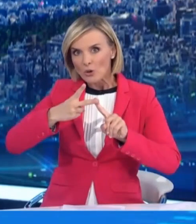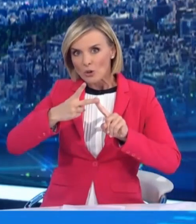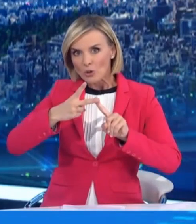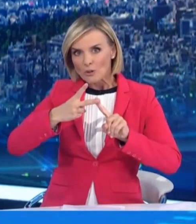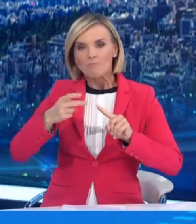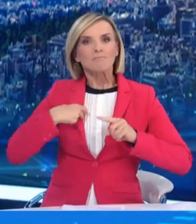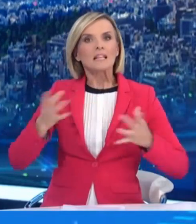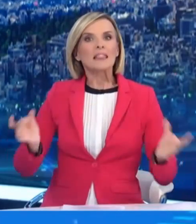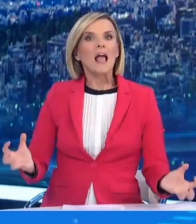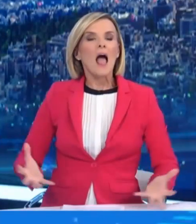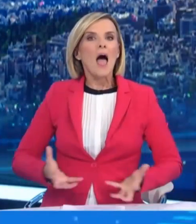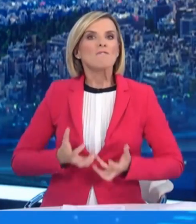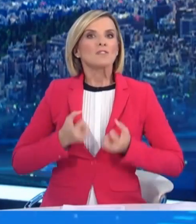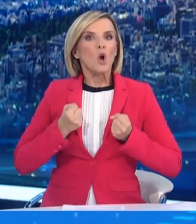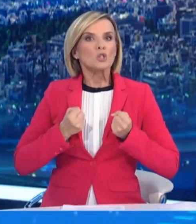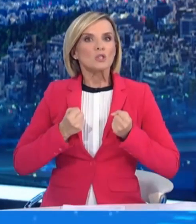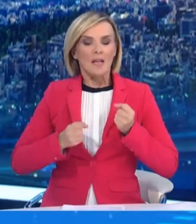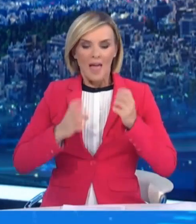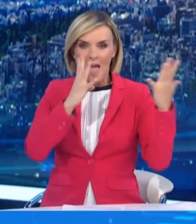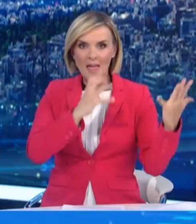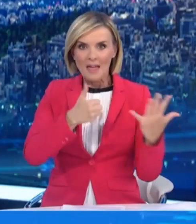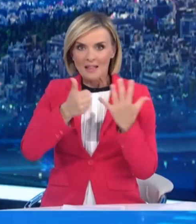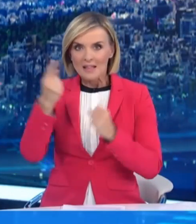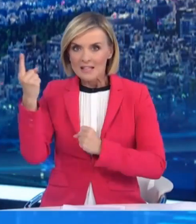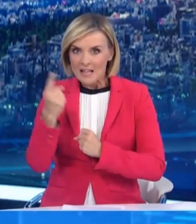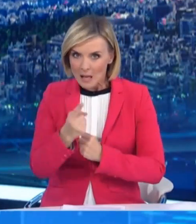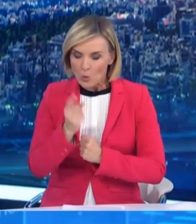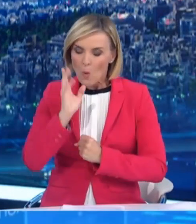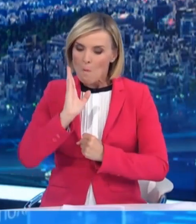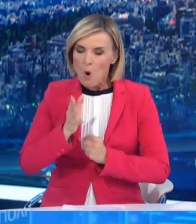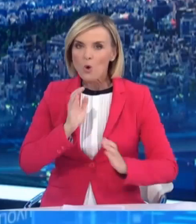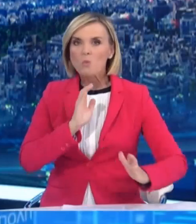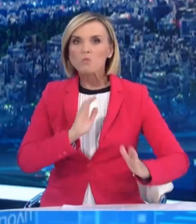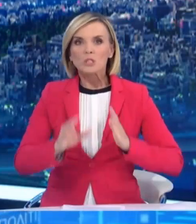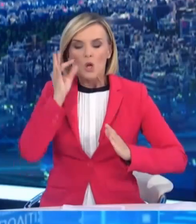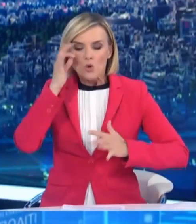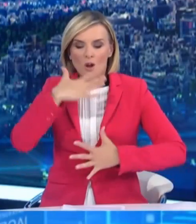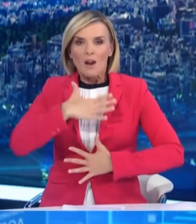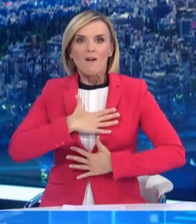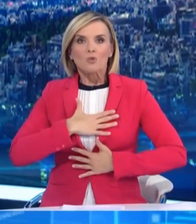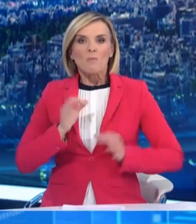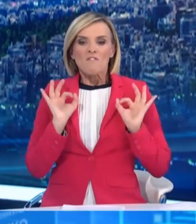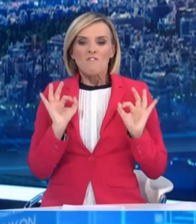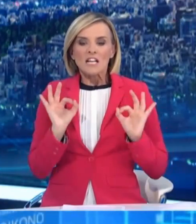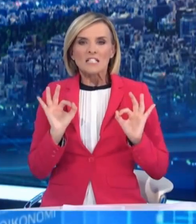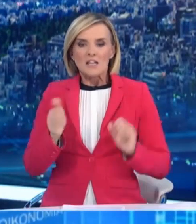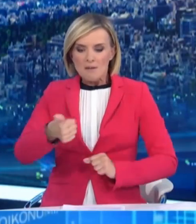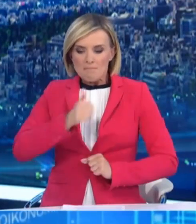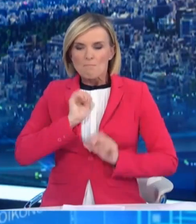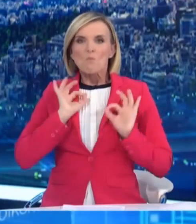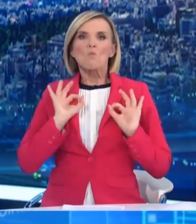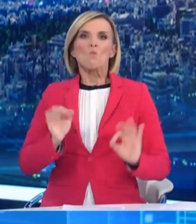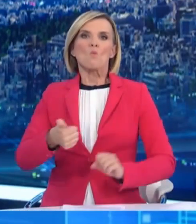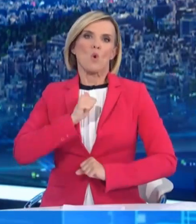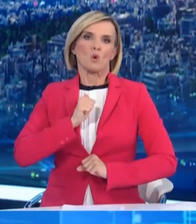Παράλληλα, καλύπτονται με τα αντισώματα από την φυσική λίμωξη και μεταλλάξεις